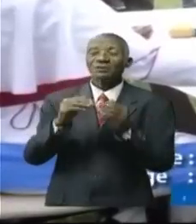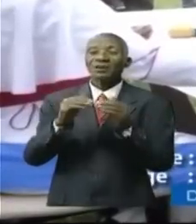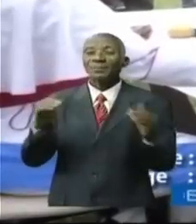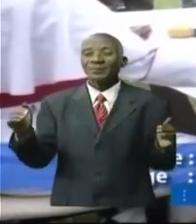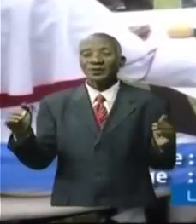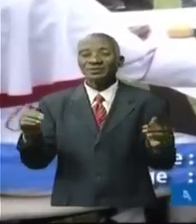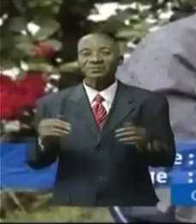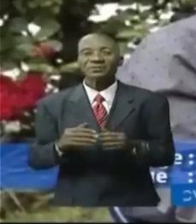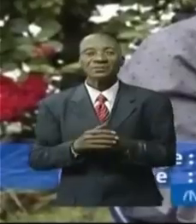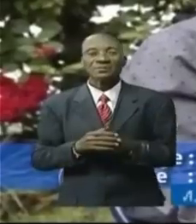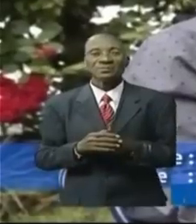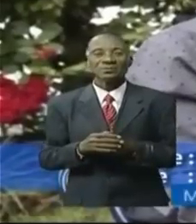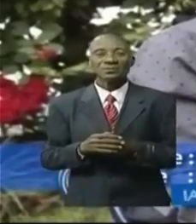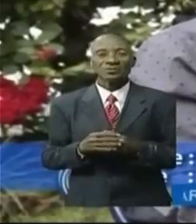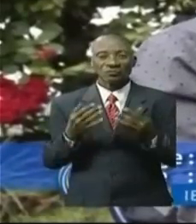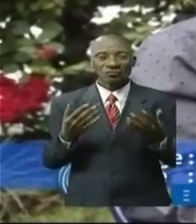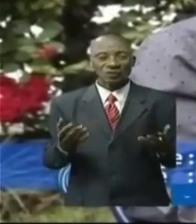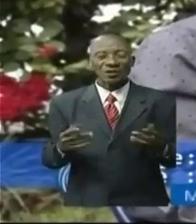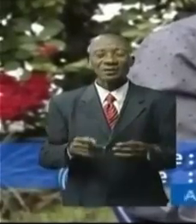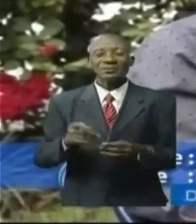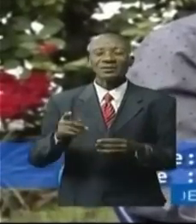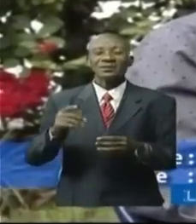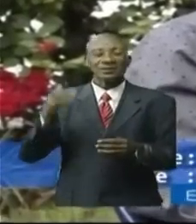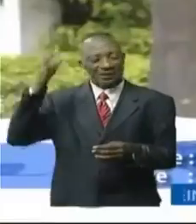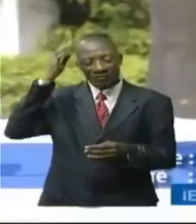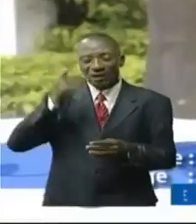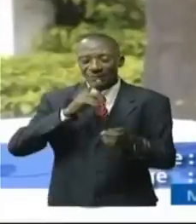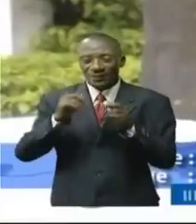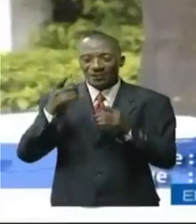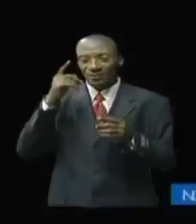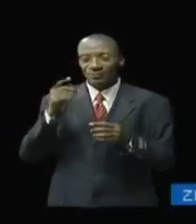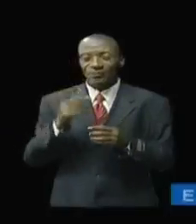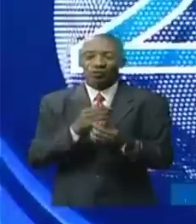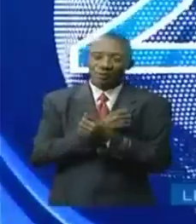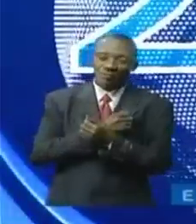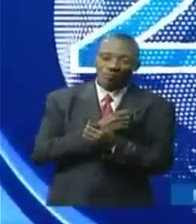enfin apesantis sur le pardon, l'amour, la réconciliation.